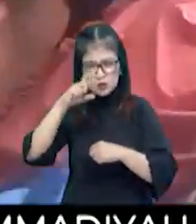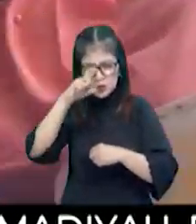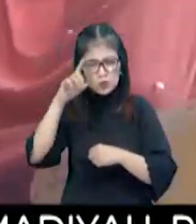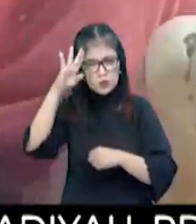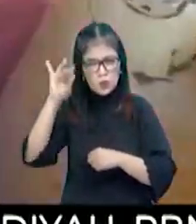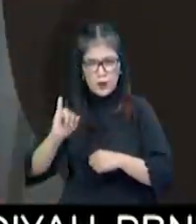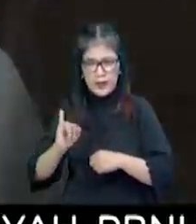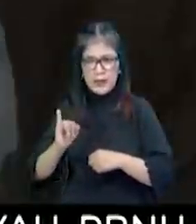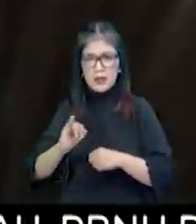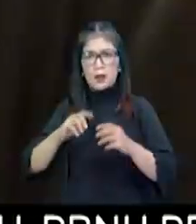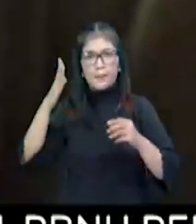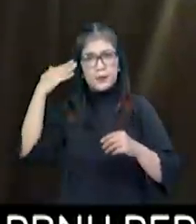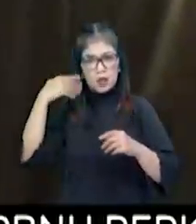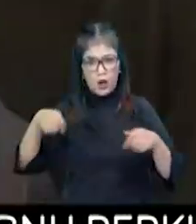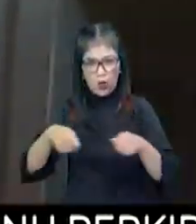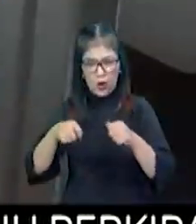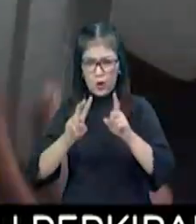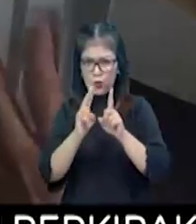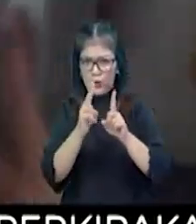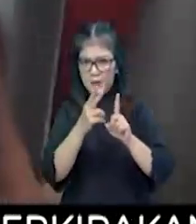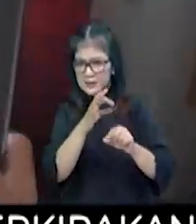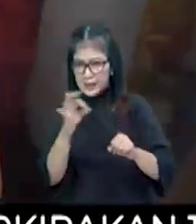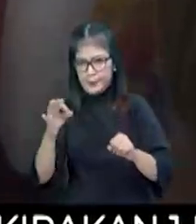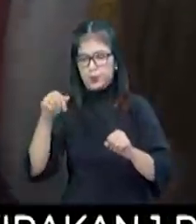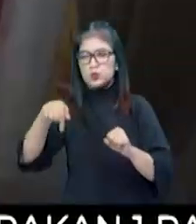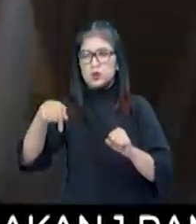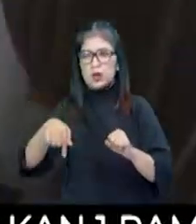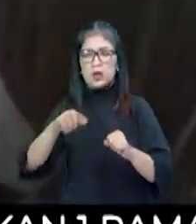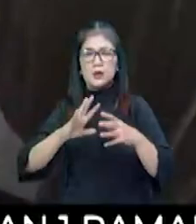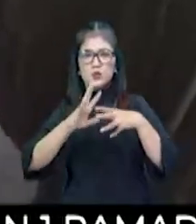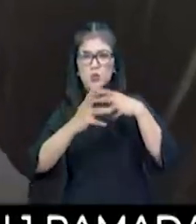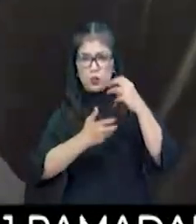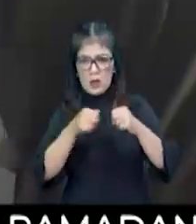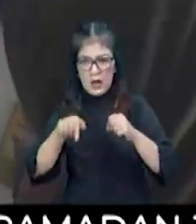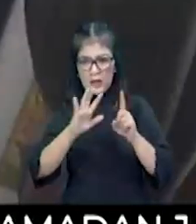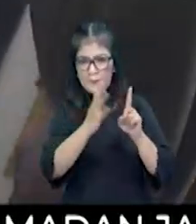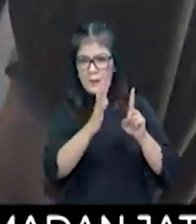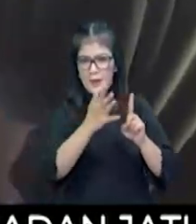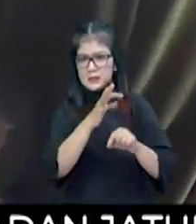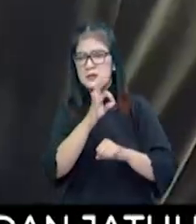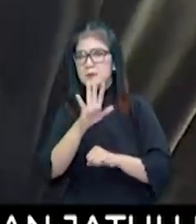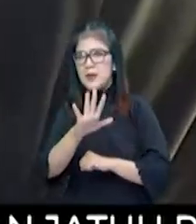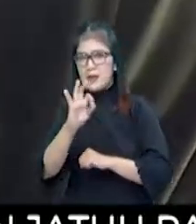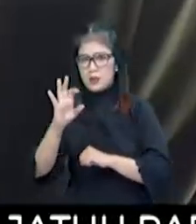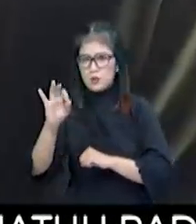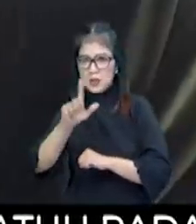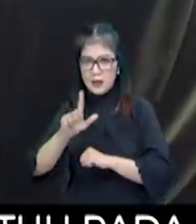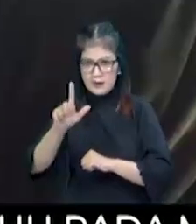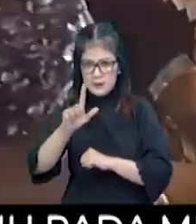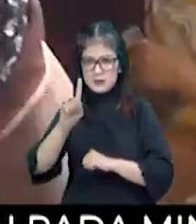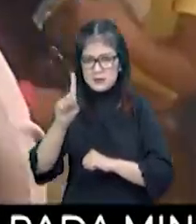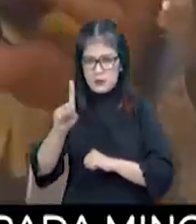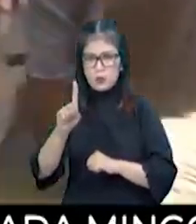harga minyak goreng curah Rp12.000 pergi terkini harga minyak goreng curah mencapai Rp15.000 perliternya di tingkat distributor